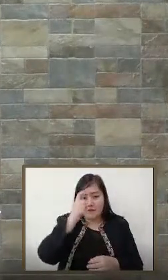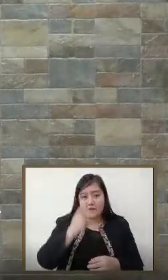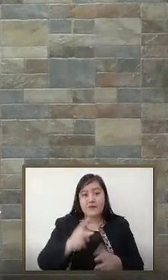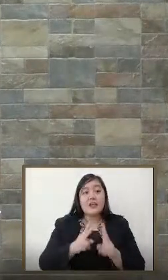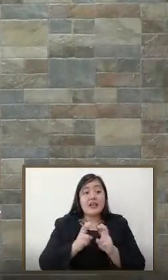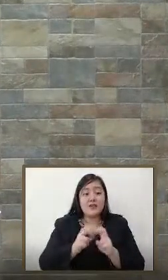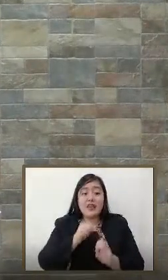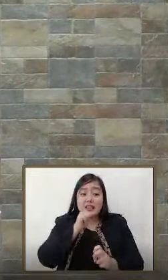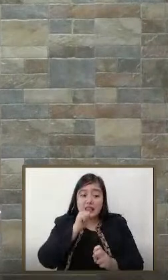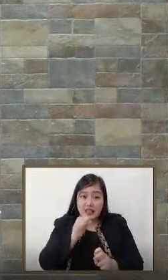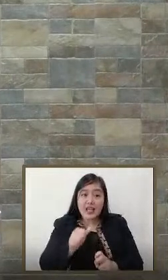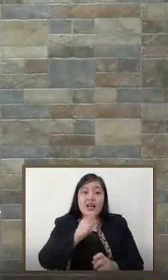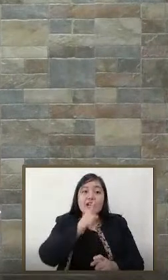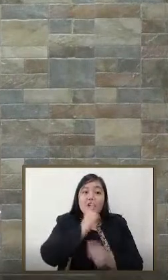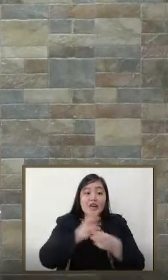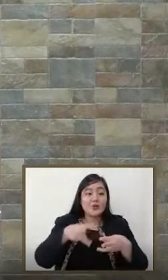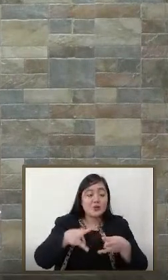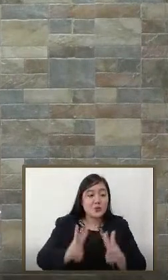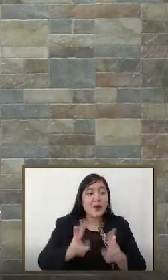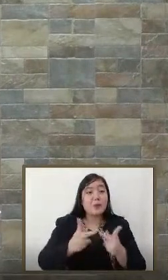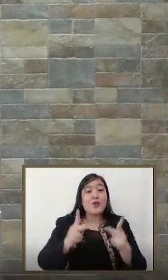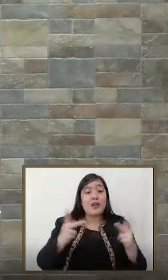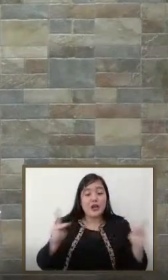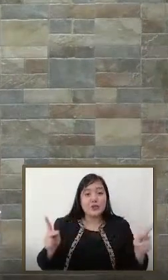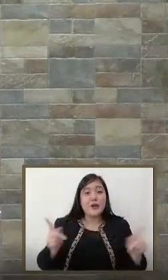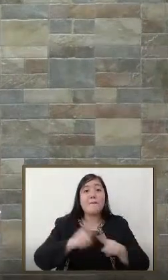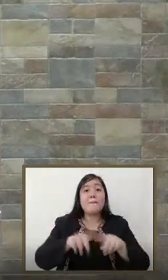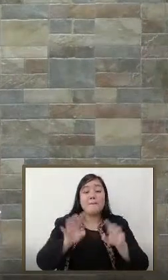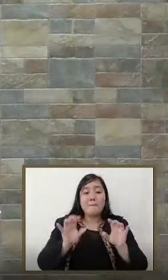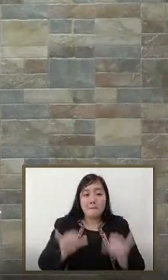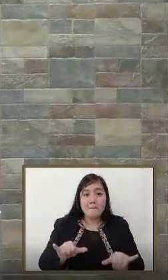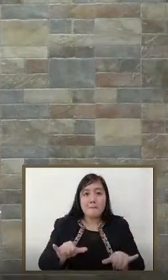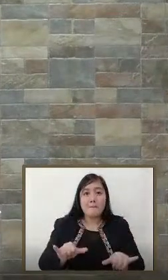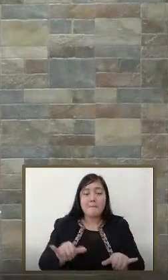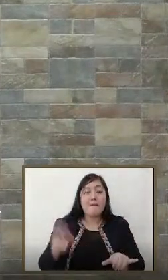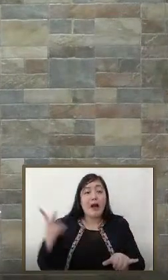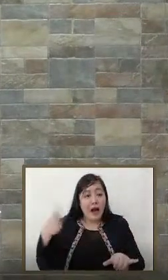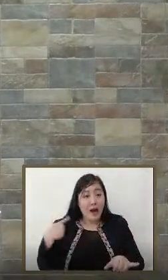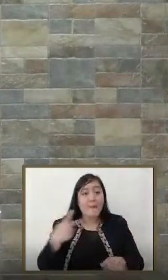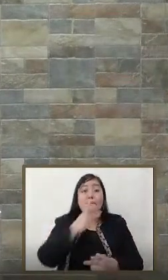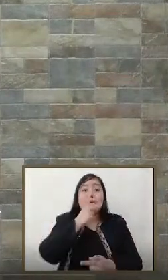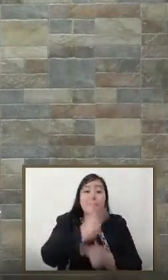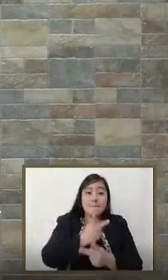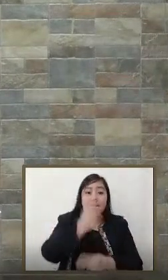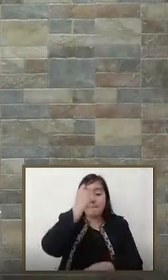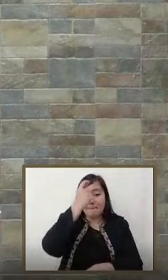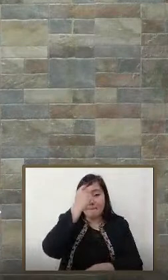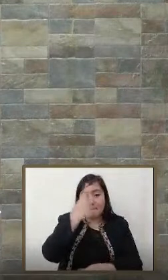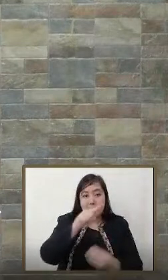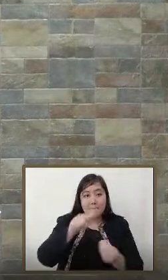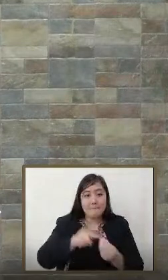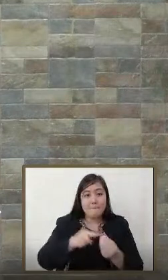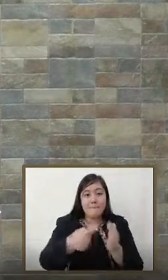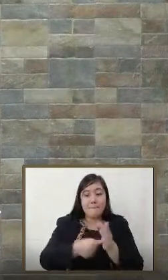properly pronounced, at least, do you understand that you have a proper understanding dun sa tao na nagsalita na hindi